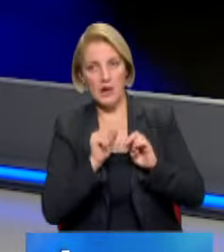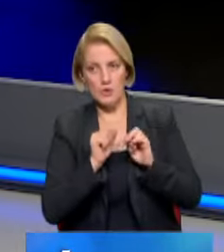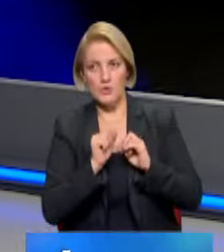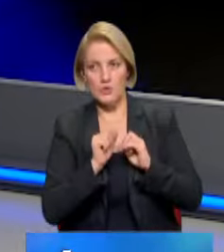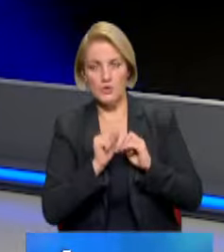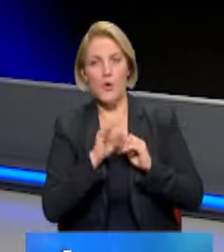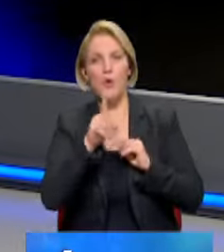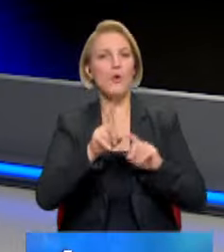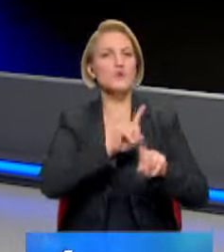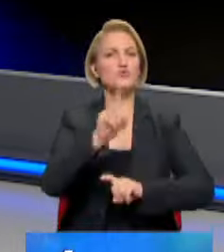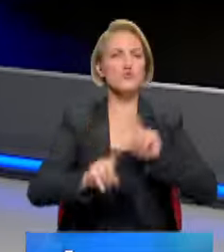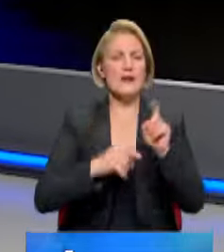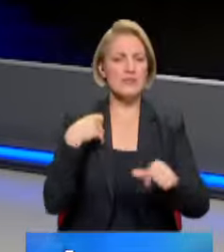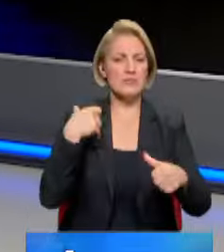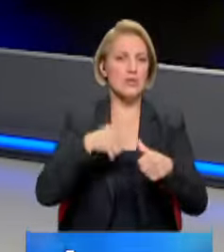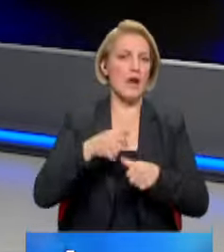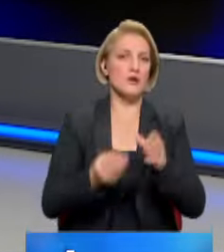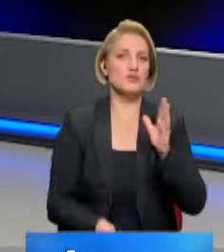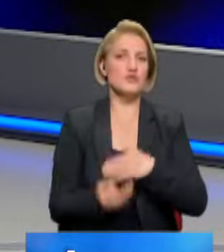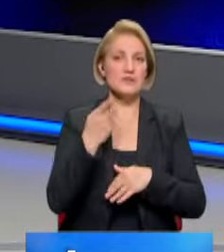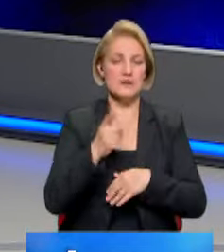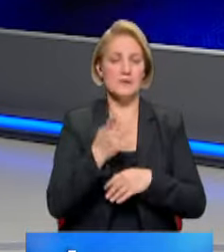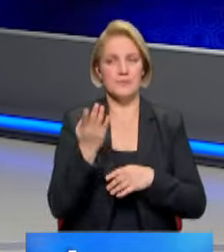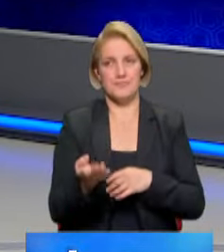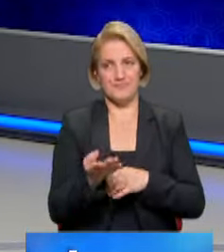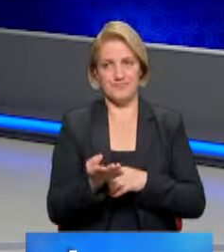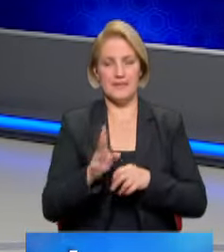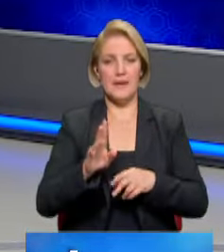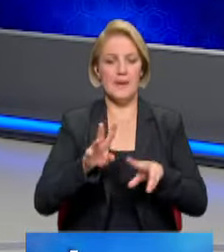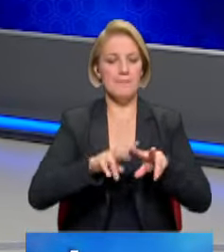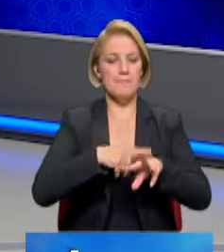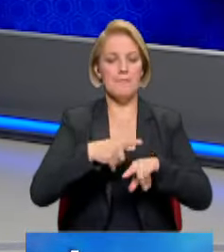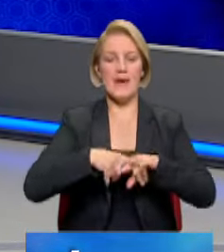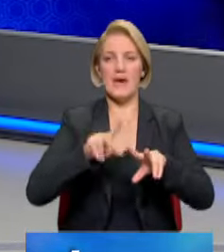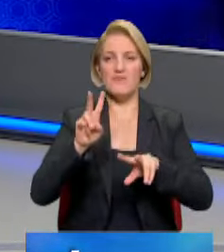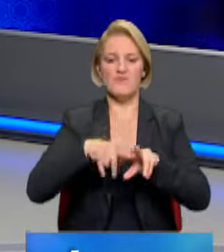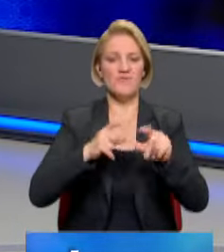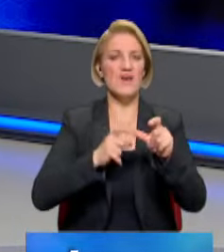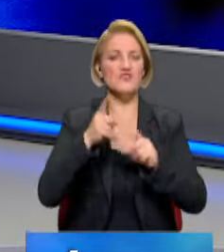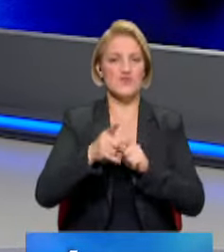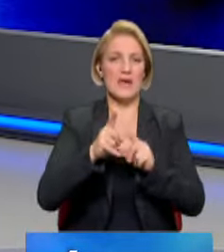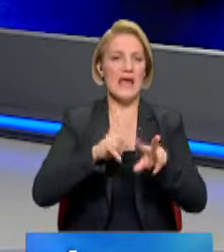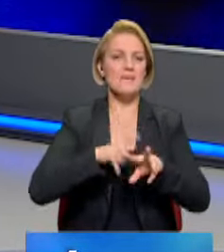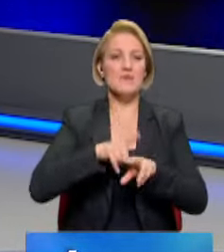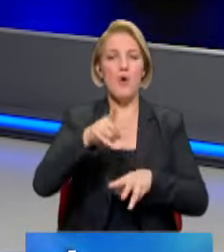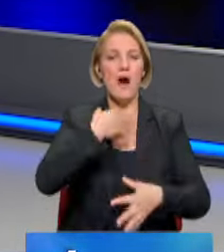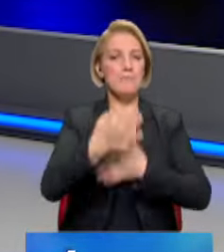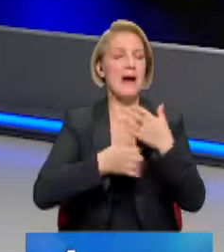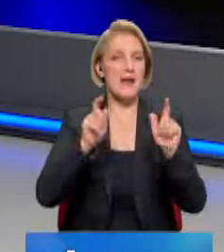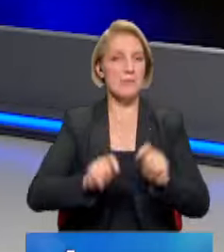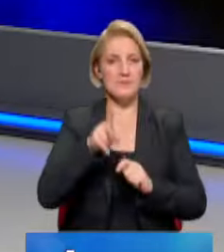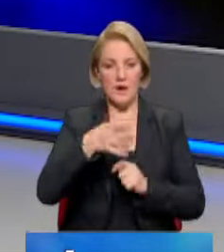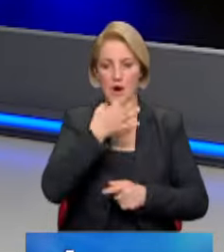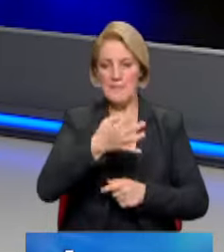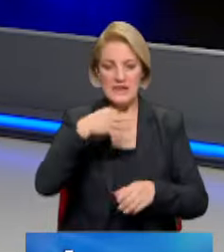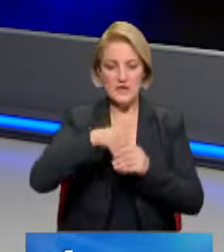vardı. İşte o sorular bir kez daha gündeme geldi. Kısa Dalga'dan Mehveş Evin o konuyu haberleştirdi. O haber içerisinde